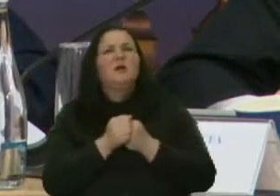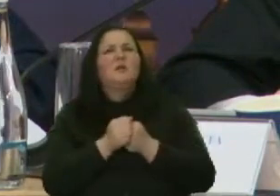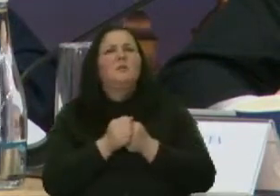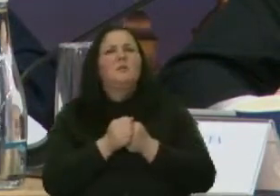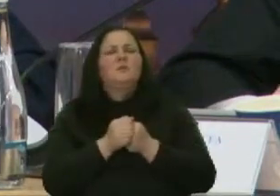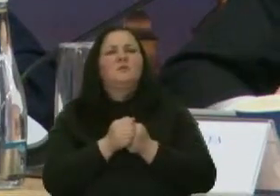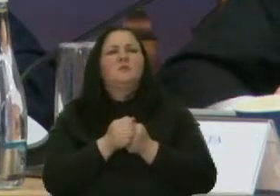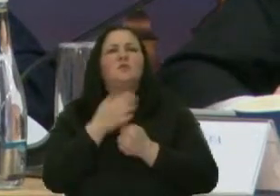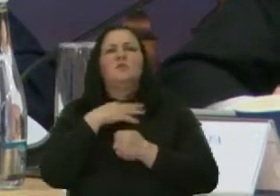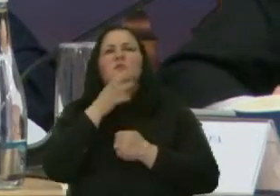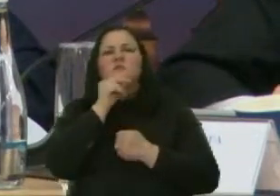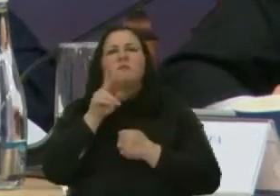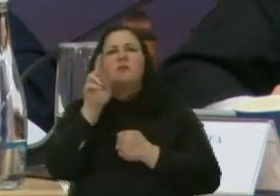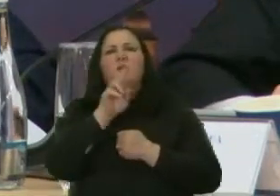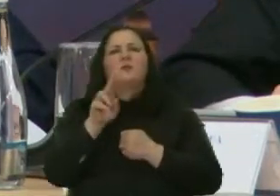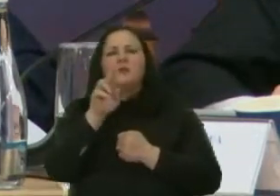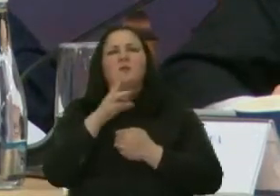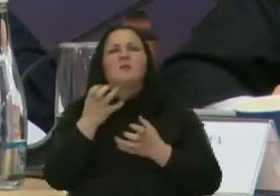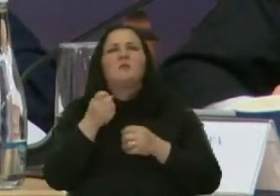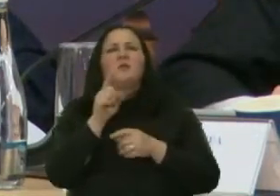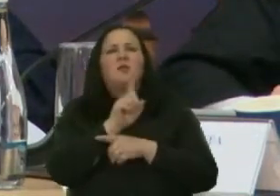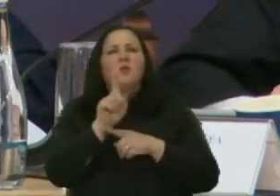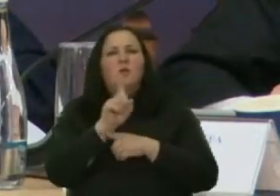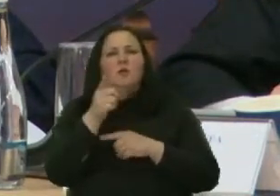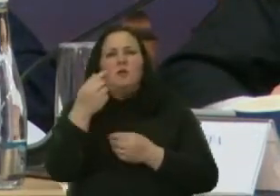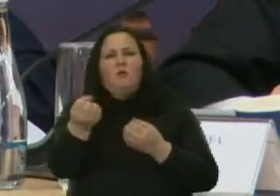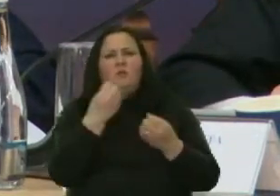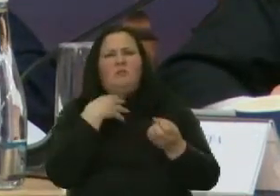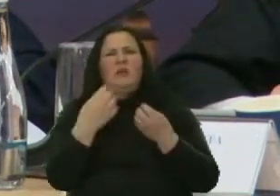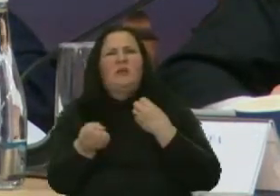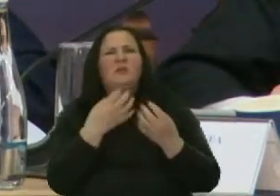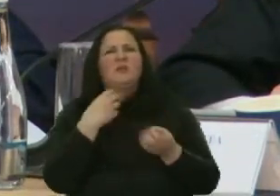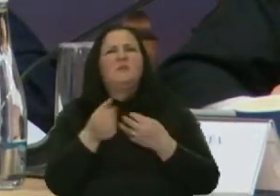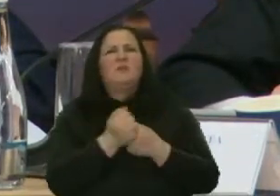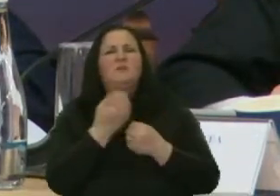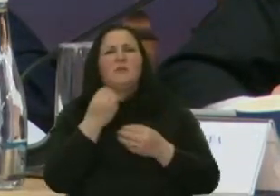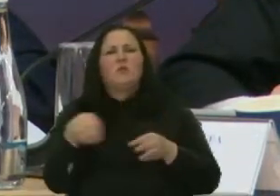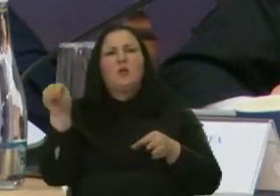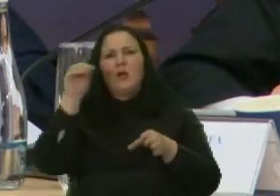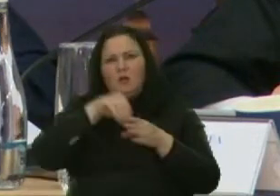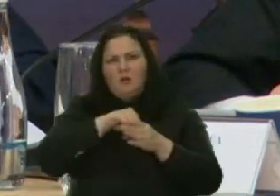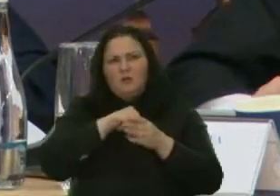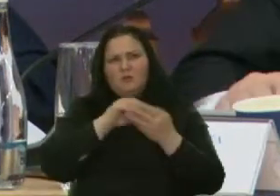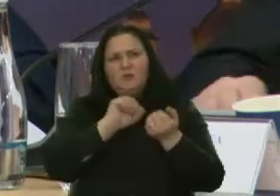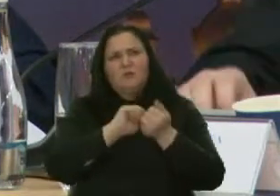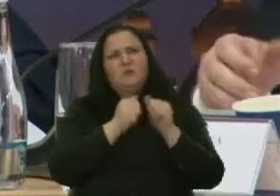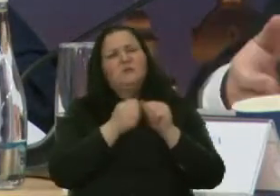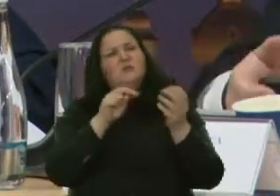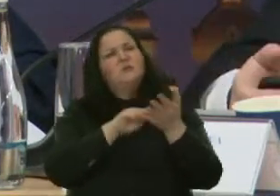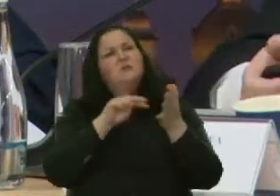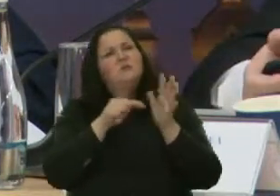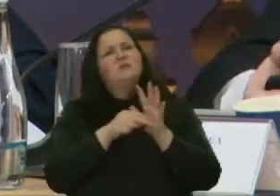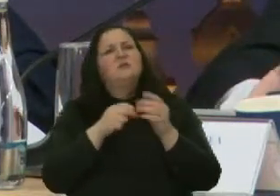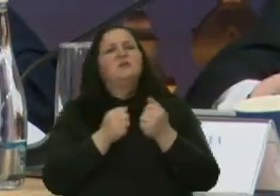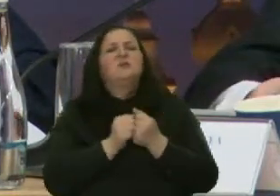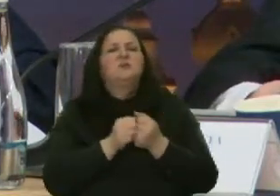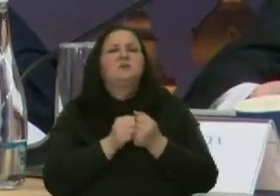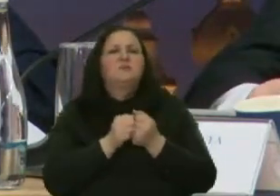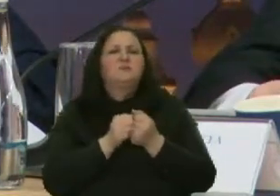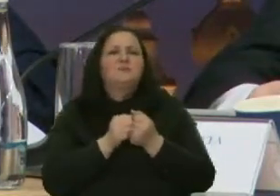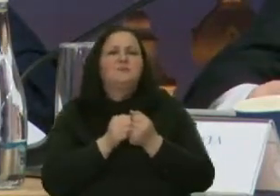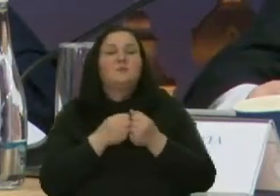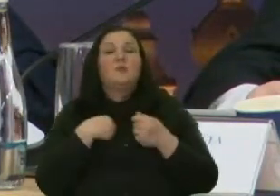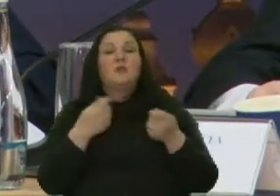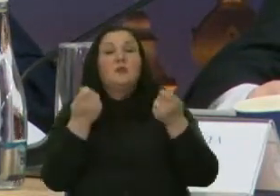vorbesc trei ore despre lucrurile pe care mi le trimiteți ă să le implementăm sau să le rezolvăm punctual în funcție de sesizări